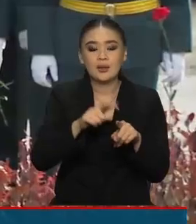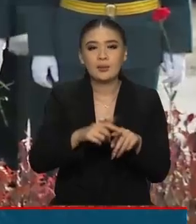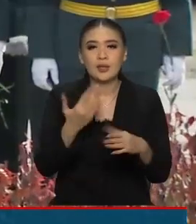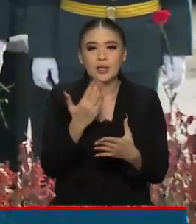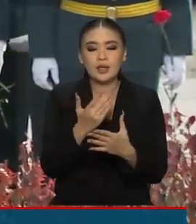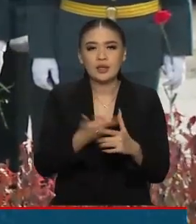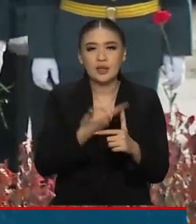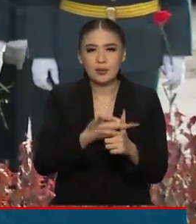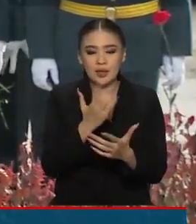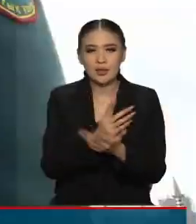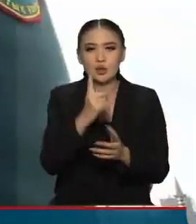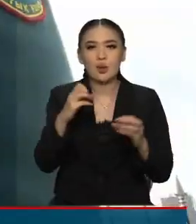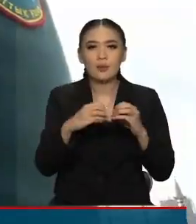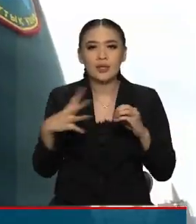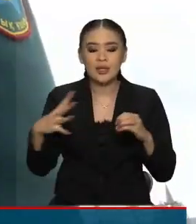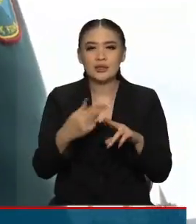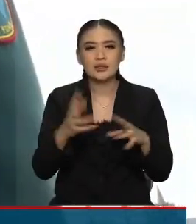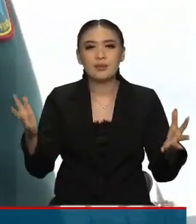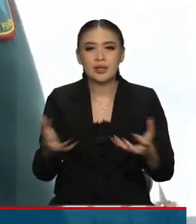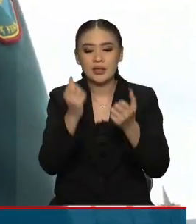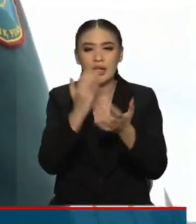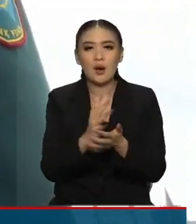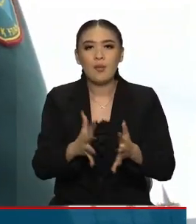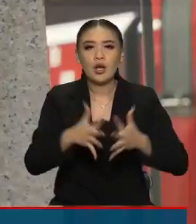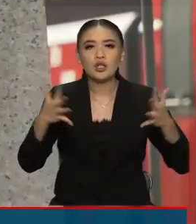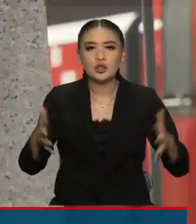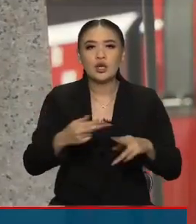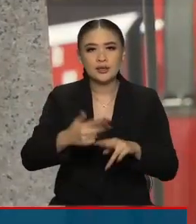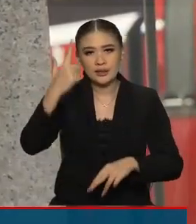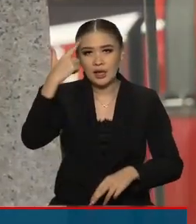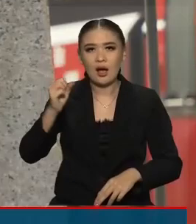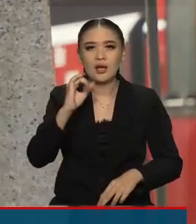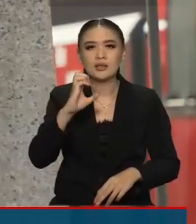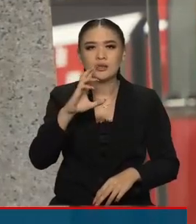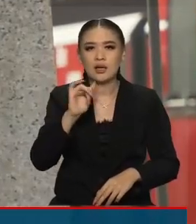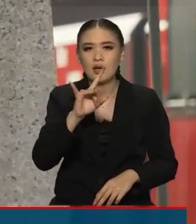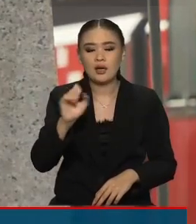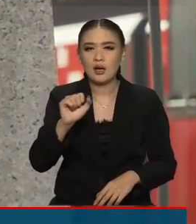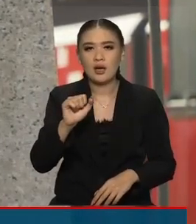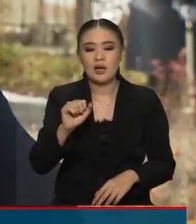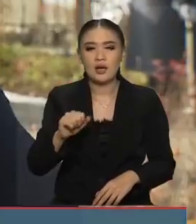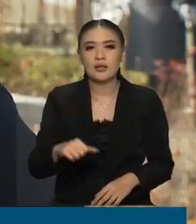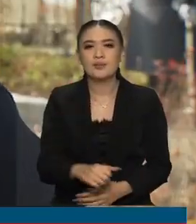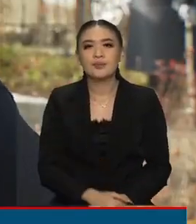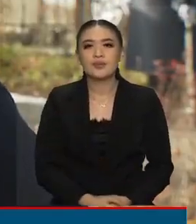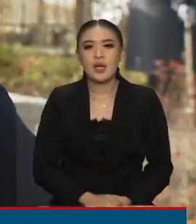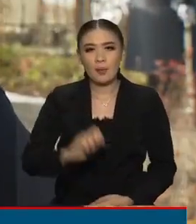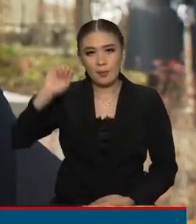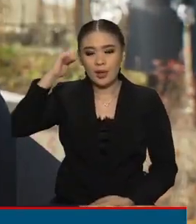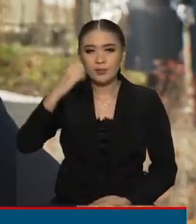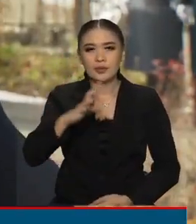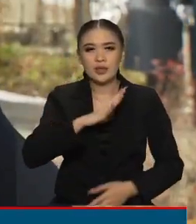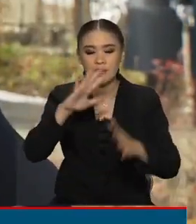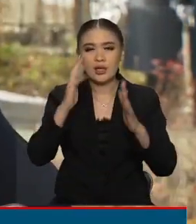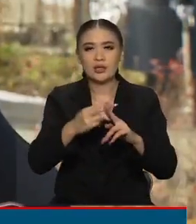здесь работает 115 спасателей. Большинство из них знали Оскара лично. Памятник сделан Оскар Забикулин,